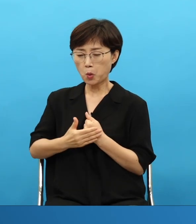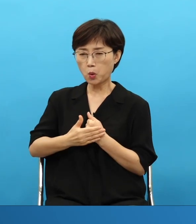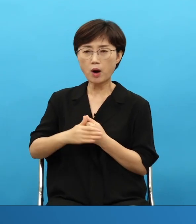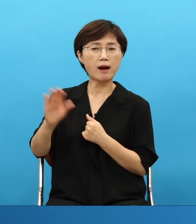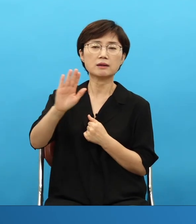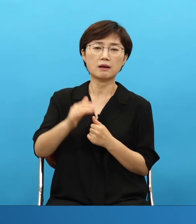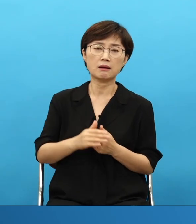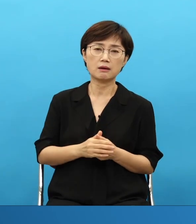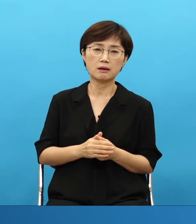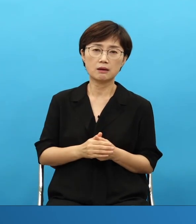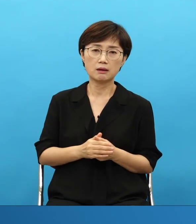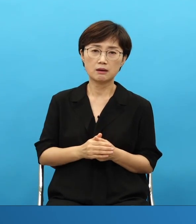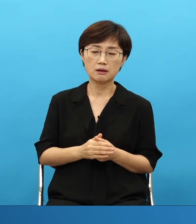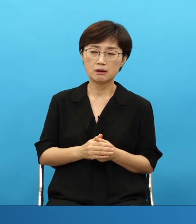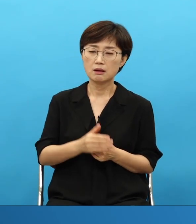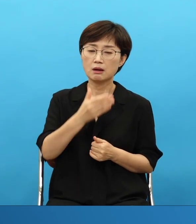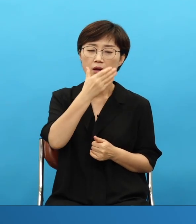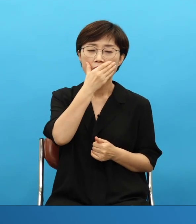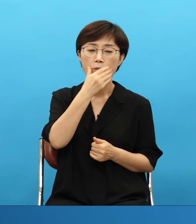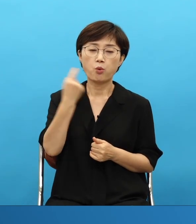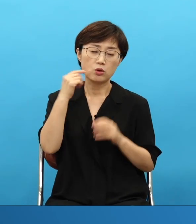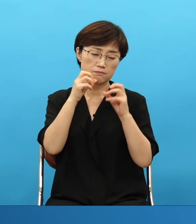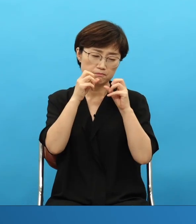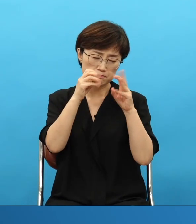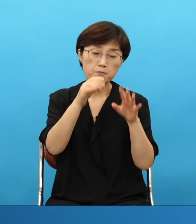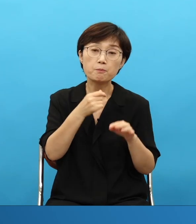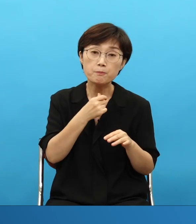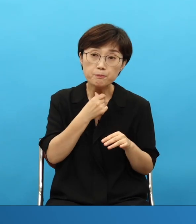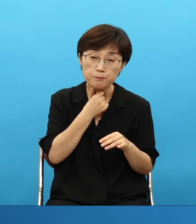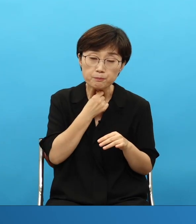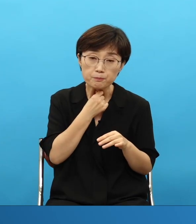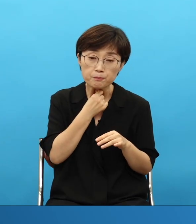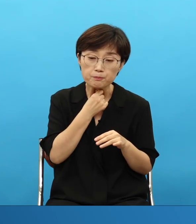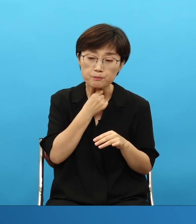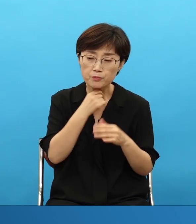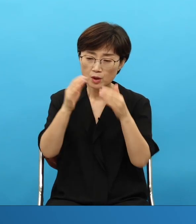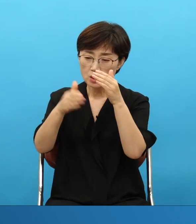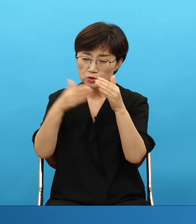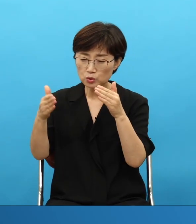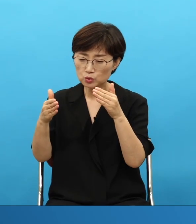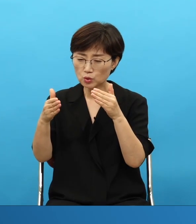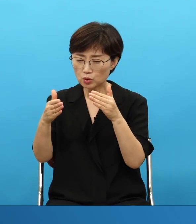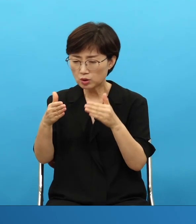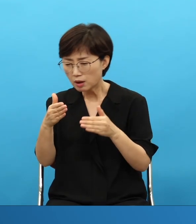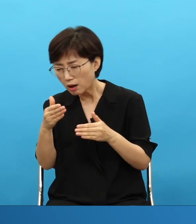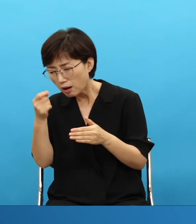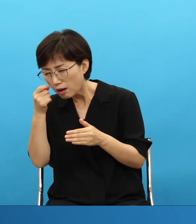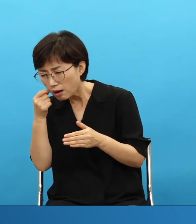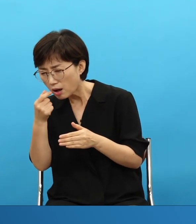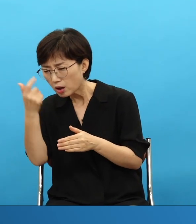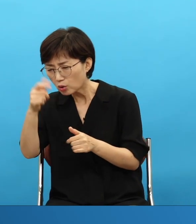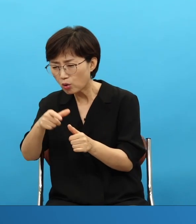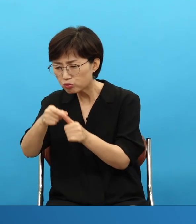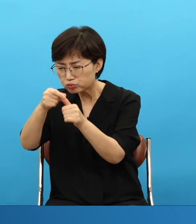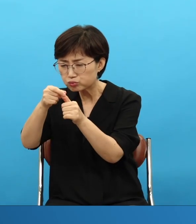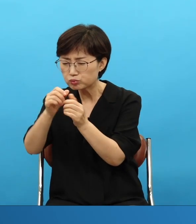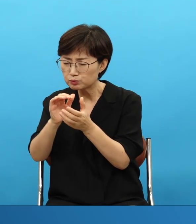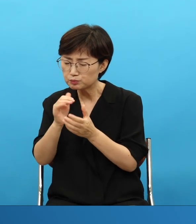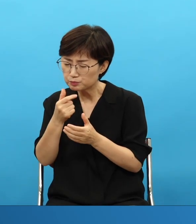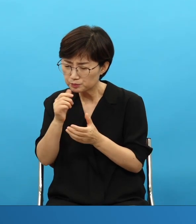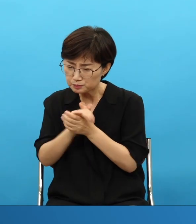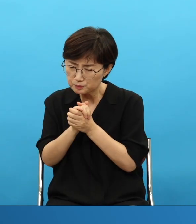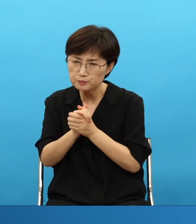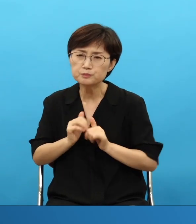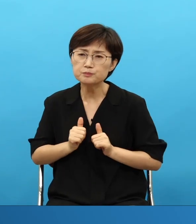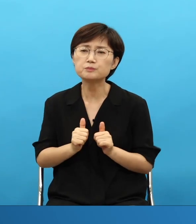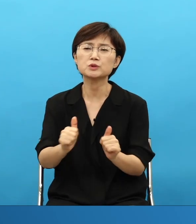복음 때문에 교회를 위하여 성도를 위하여 헌신하는 겁니다. Only for the church and for the members, for the gospel, they devote